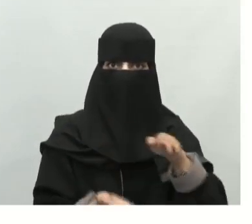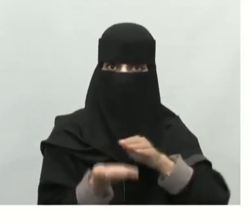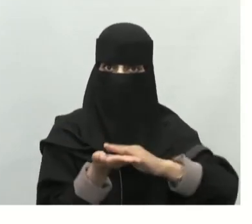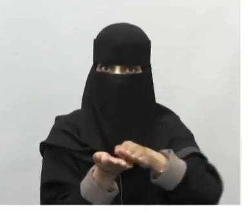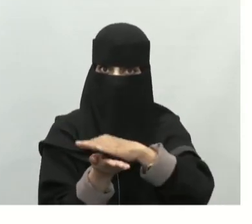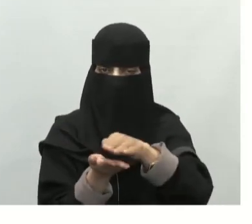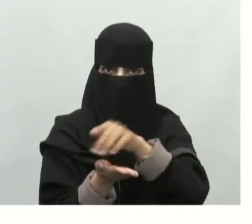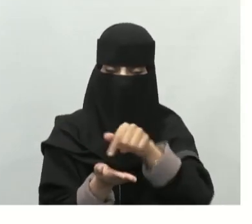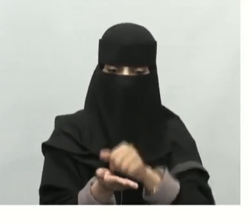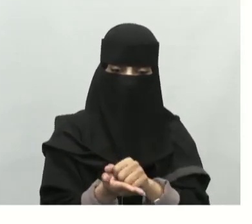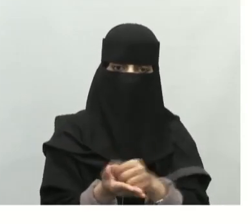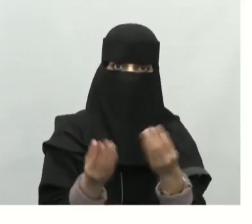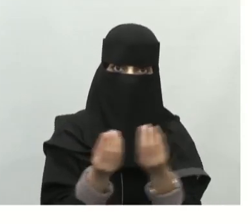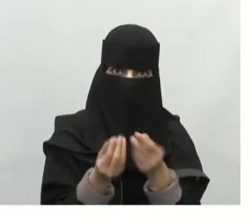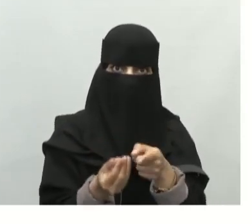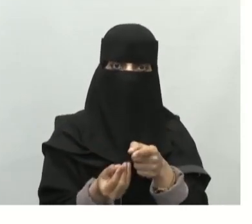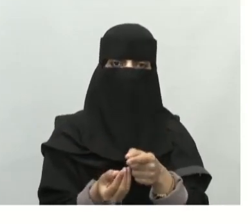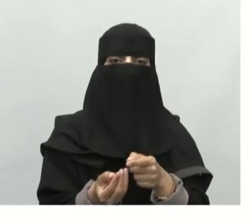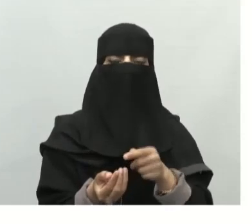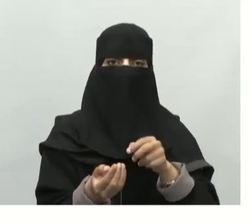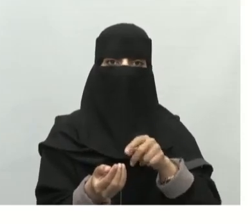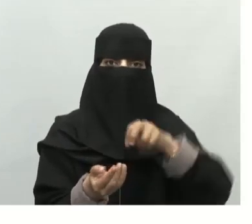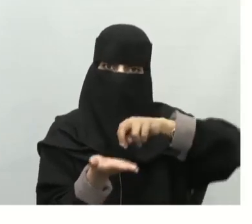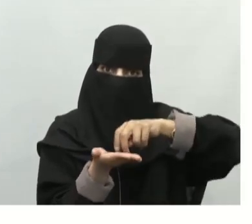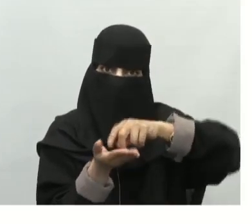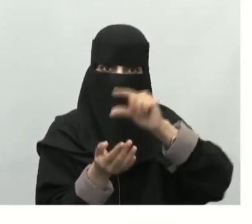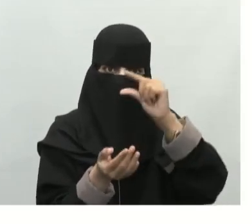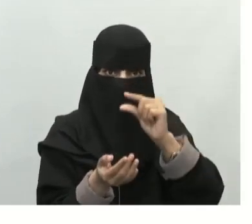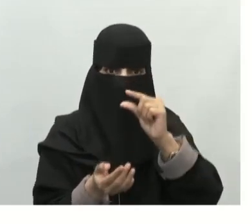الزاحفه او الزواحف لها ارجل